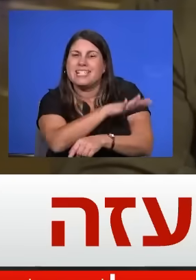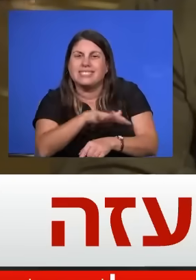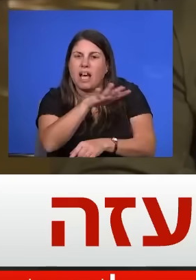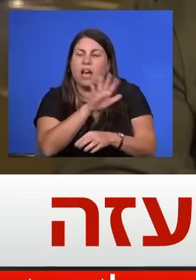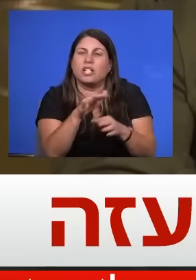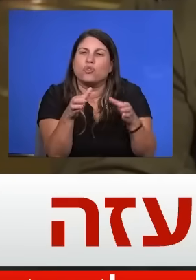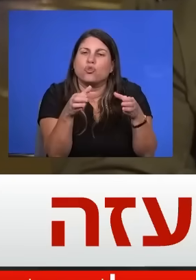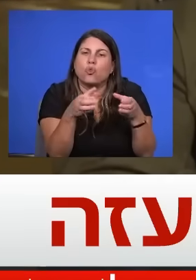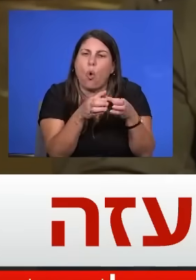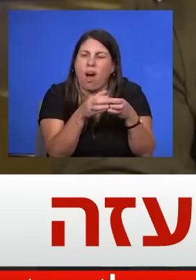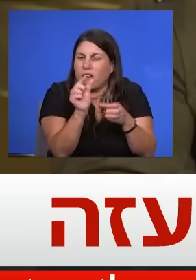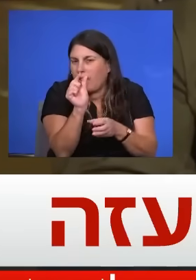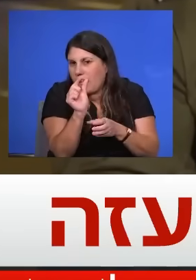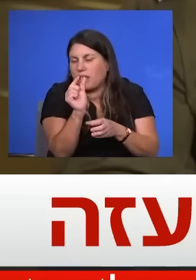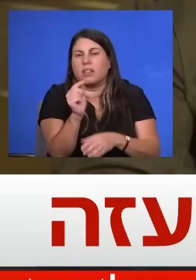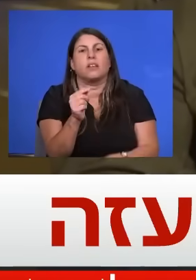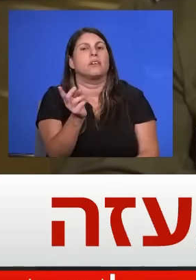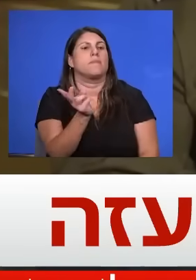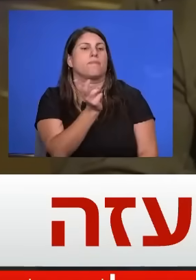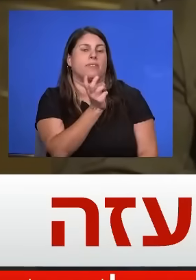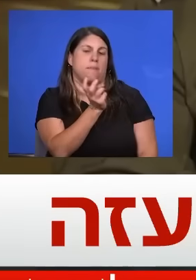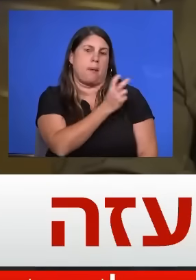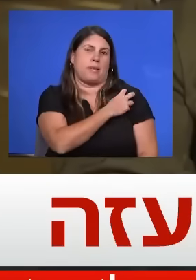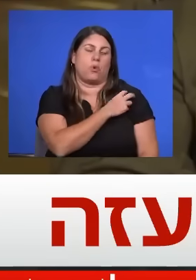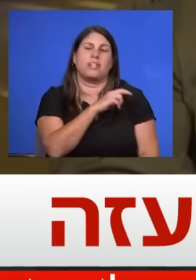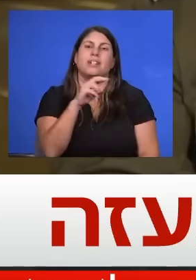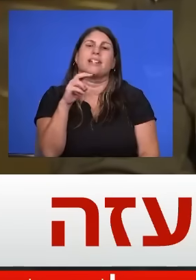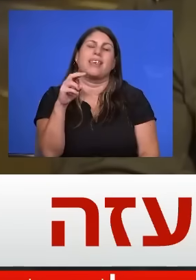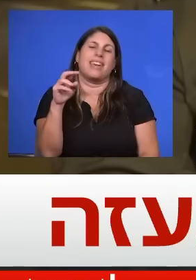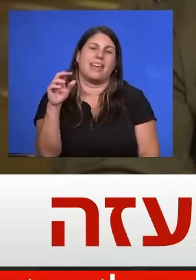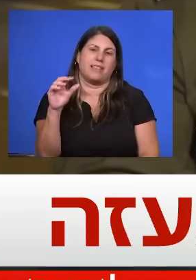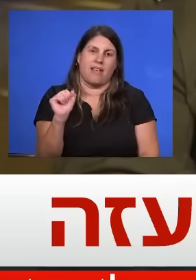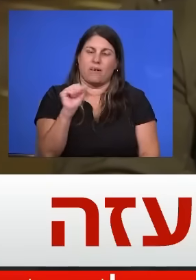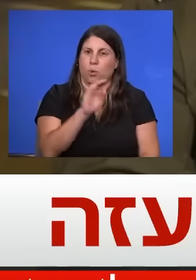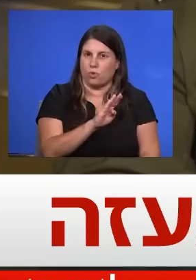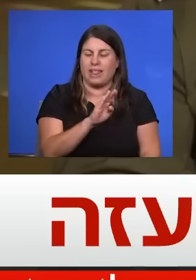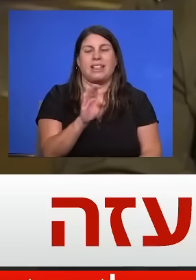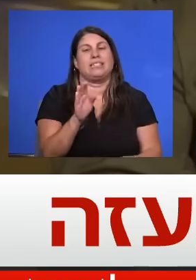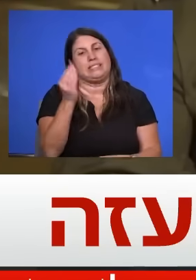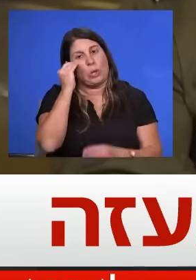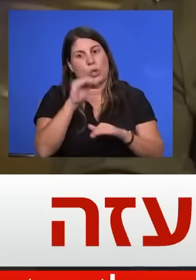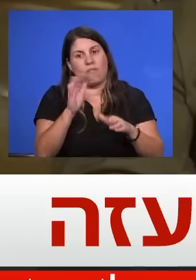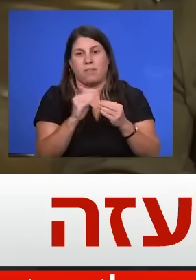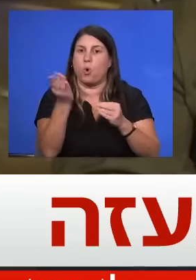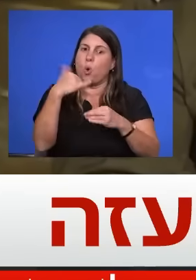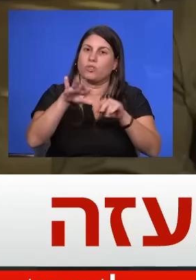בפיקוד סרן טל גרושקה, זיכרונו לברכה, עם עוד 7 לוחמים שיוצא לכאן.